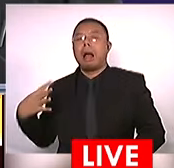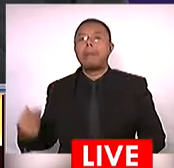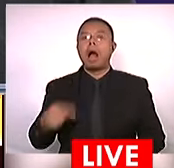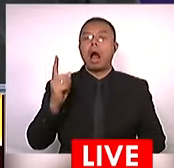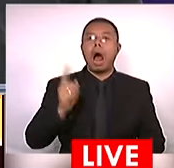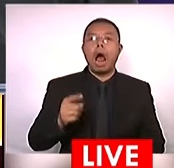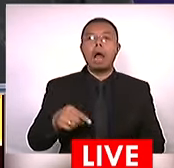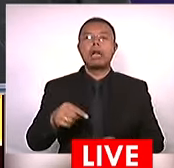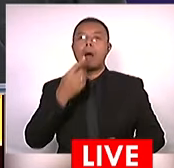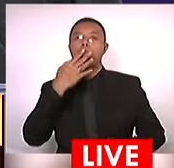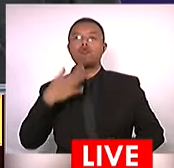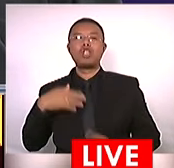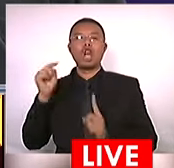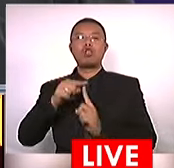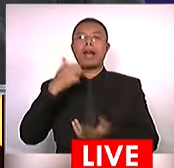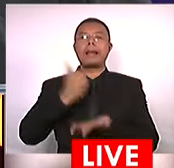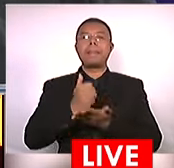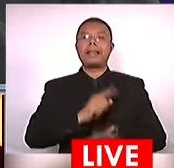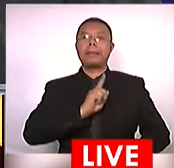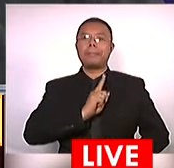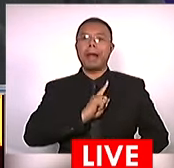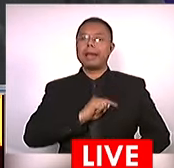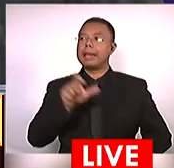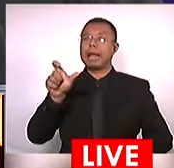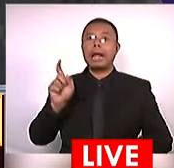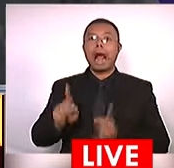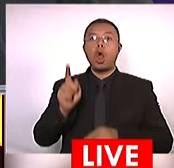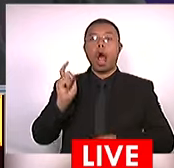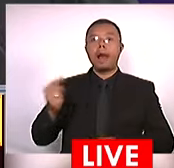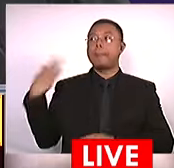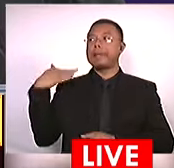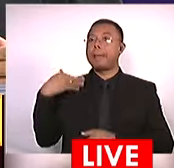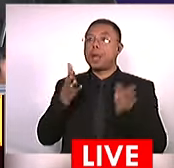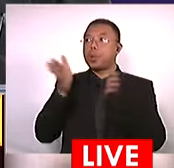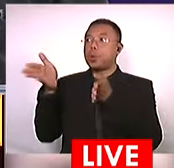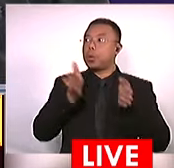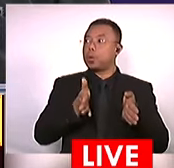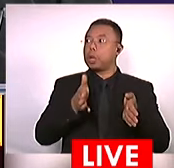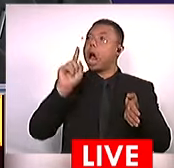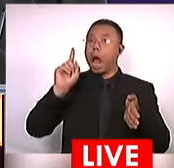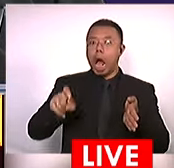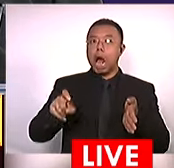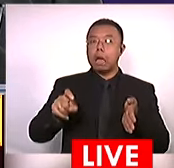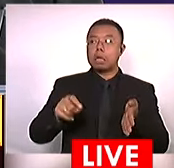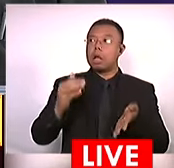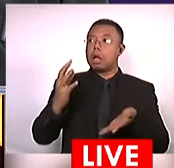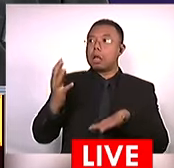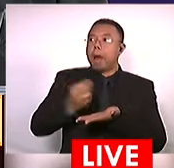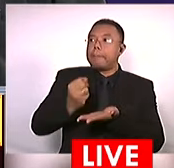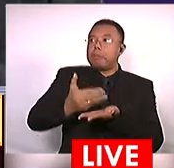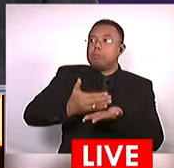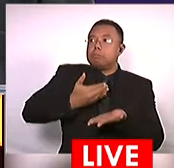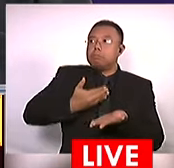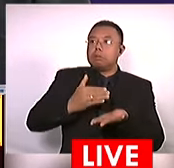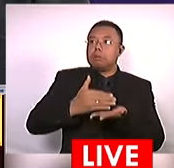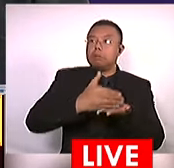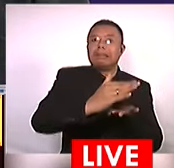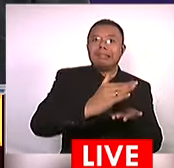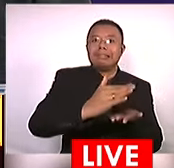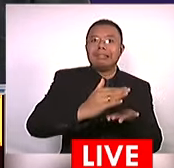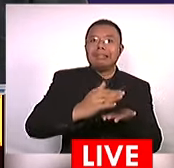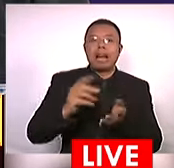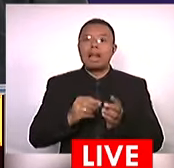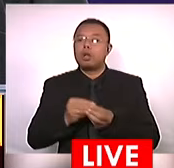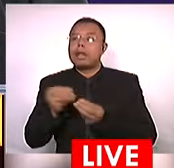ada Conflict of Interest di mana pejabat yang ngurus itu misalnya harus mendapat sesuatu tapi disalurkan